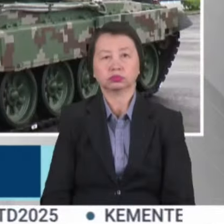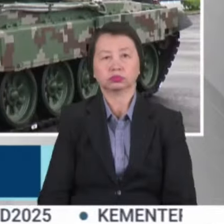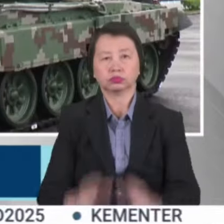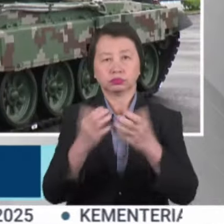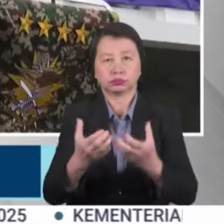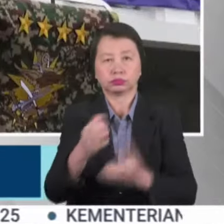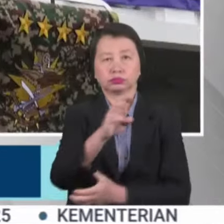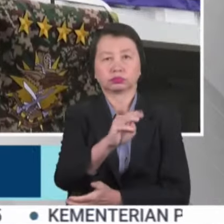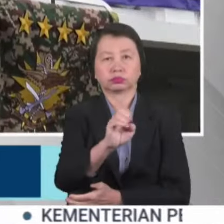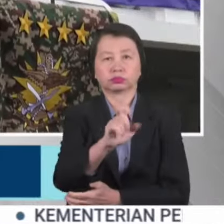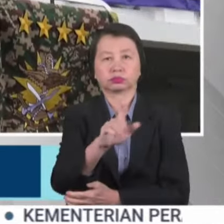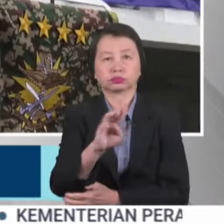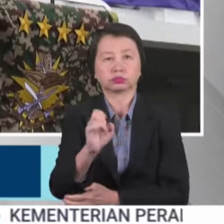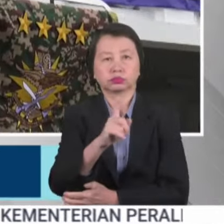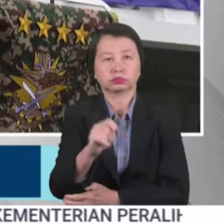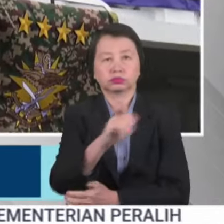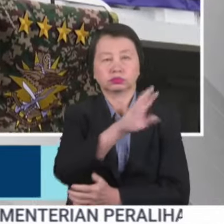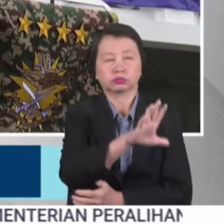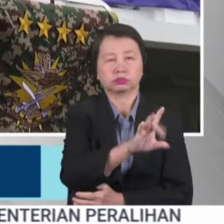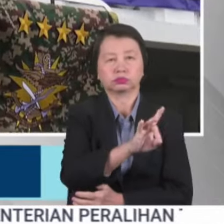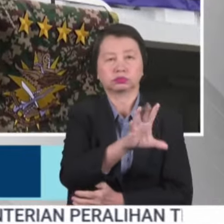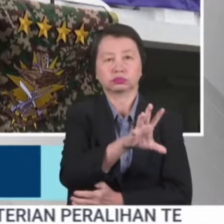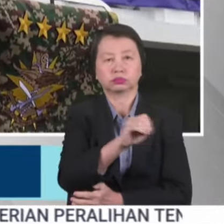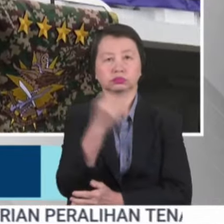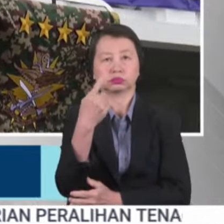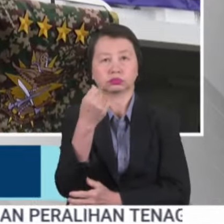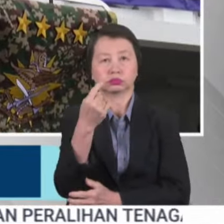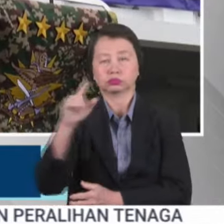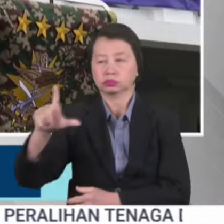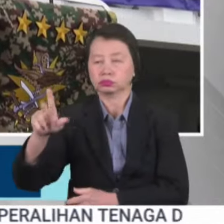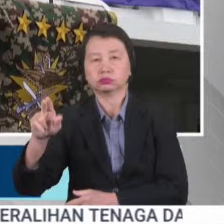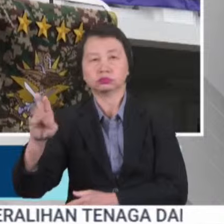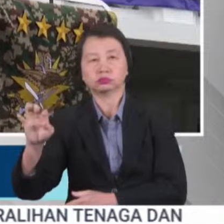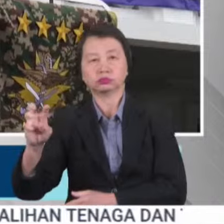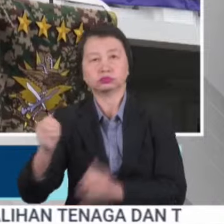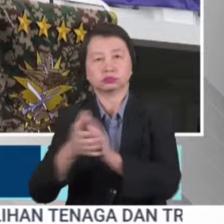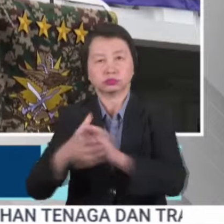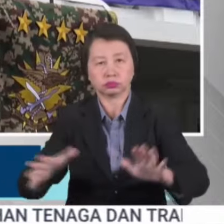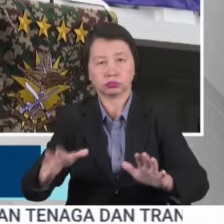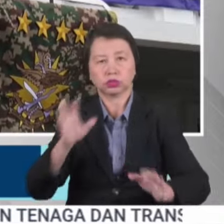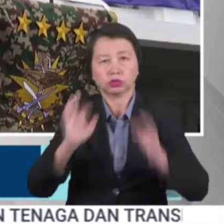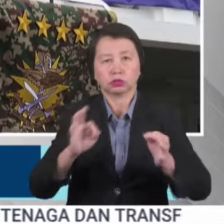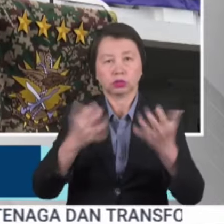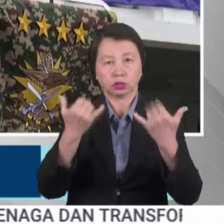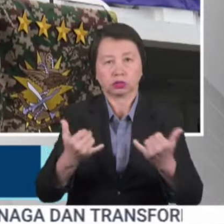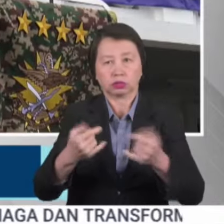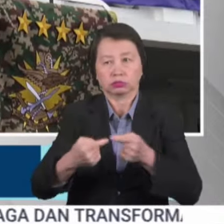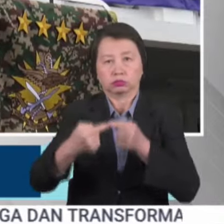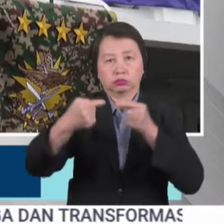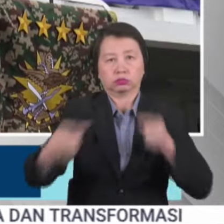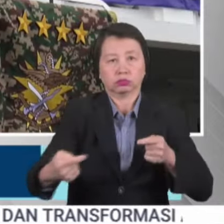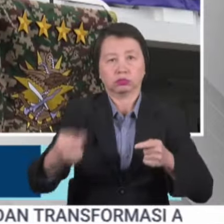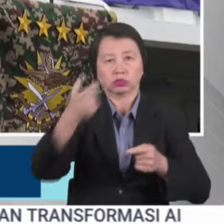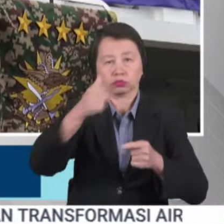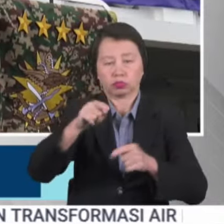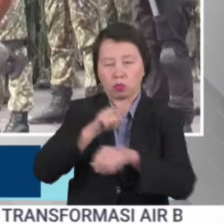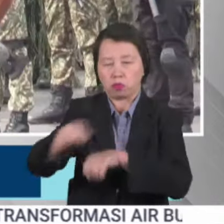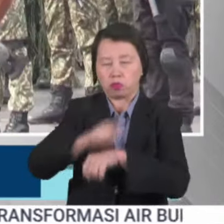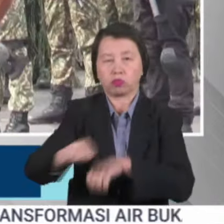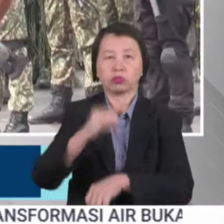Pasukan Malbat 85011 di Lubnan berada dalam keadaan selamat walaupun situasi semakin tegang akibat